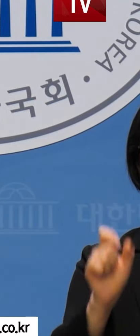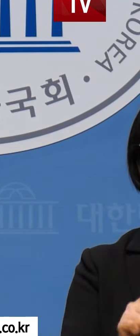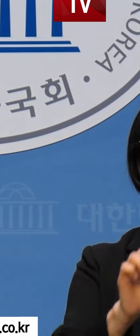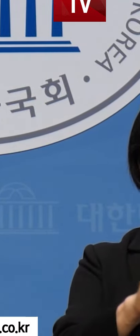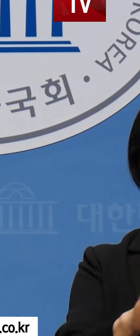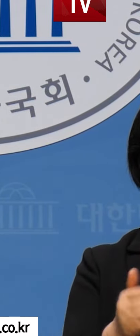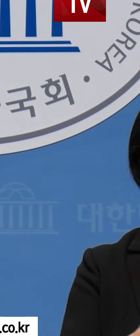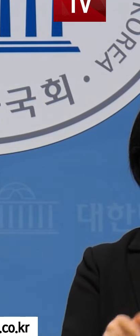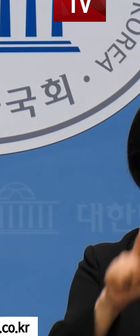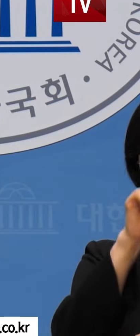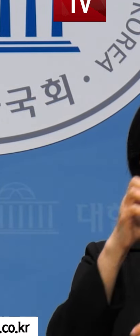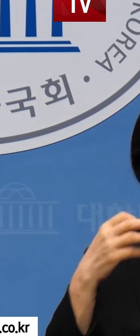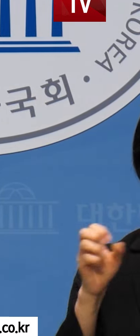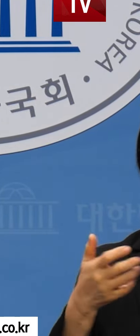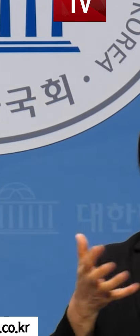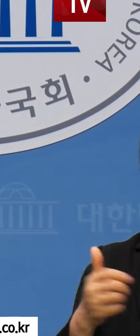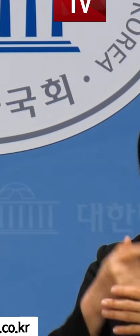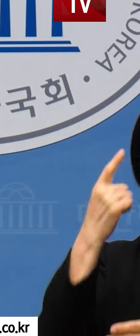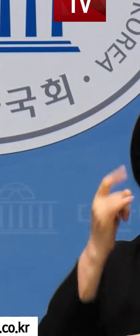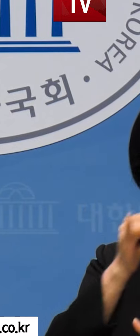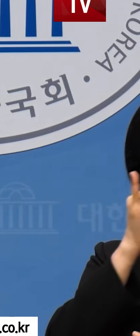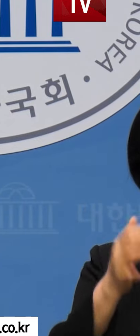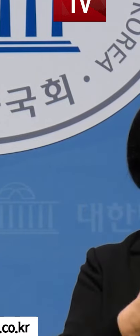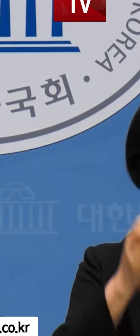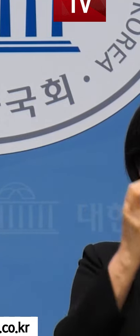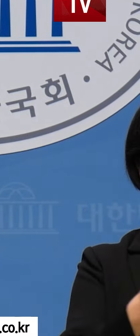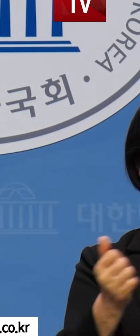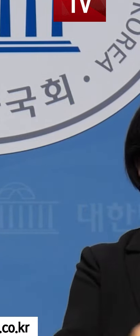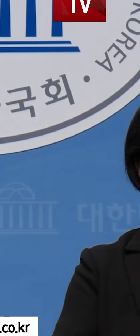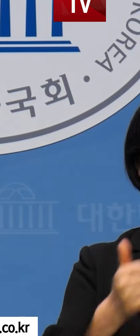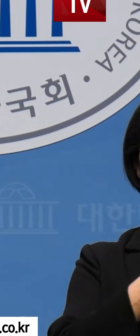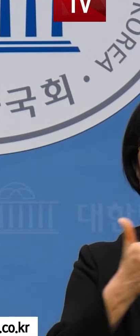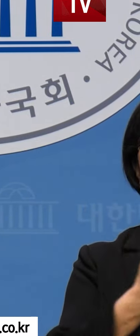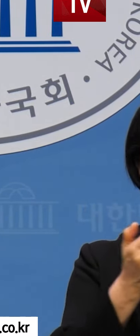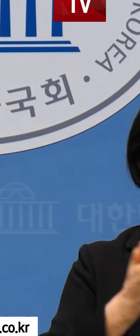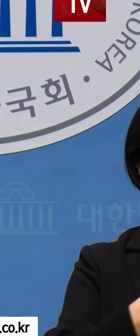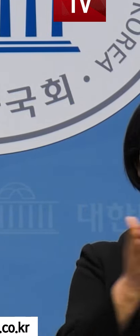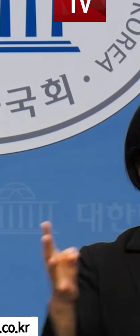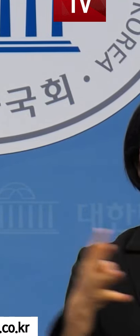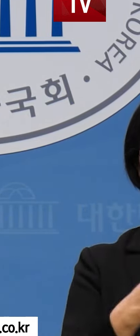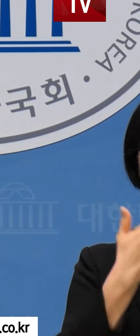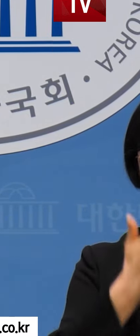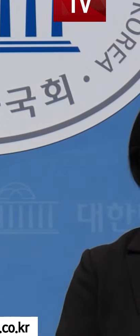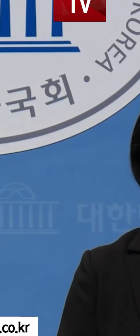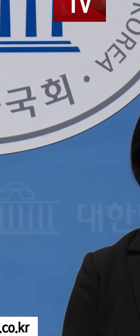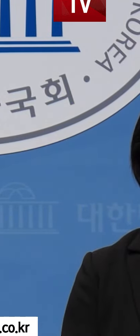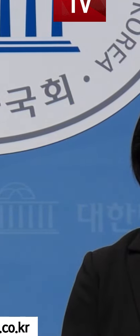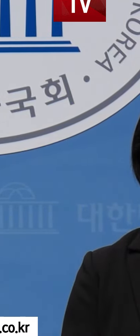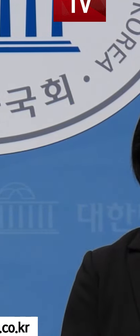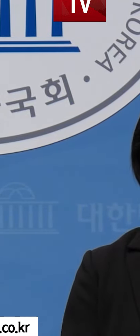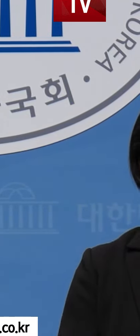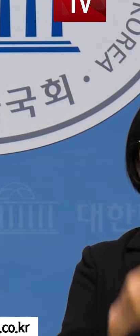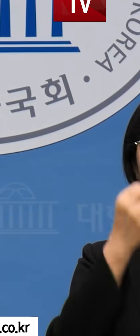중이다. 정부 여당이 의지만 있으면 곧바로 법사위 논의를 거쳐 본회의에서 합의 처리할 수 있었다. 두 달이 지나가고